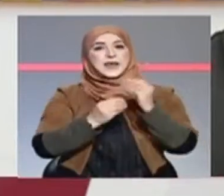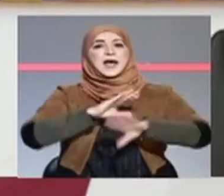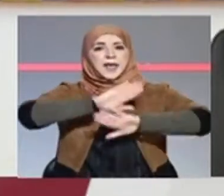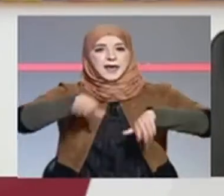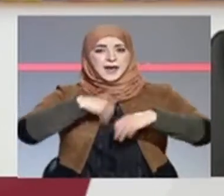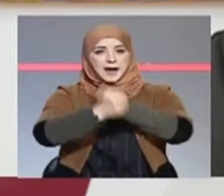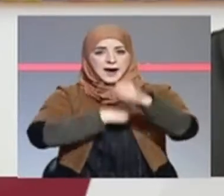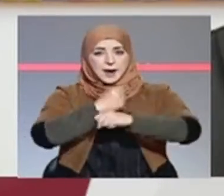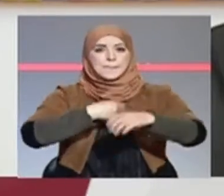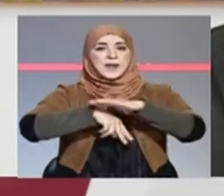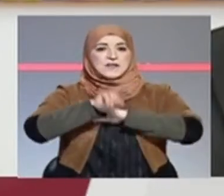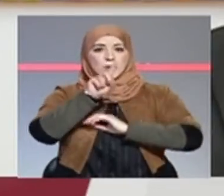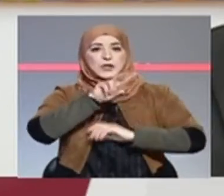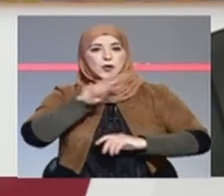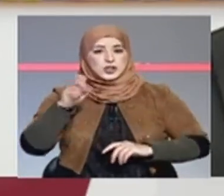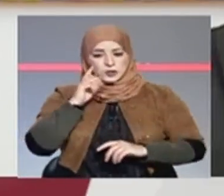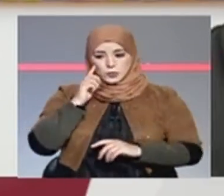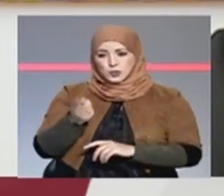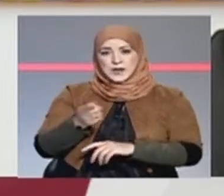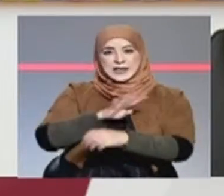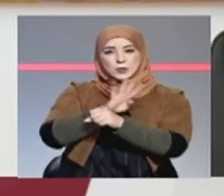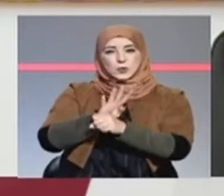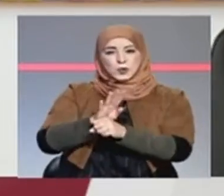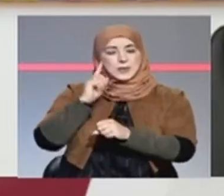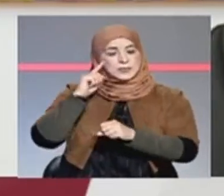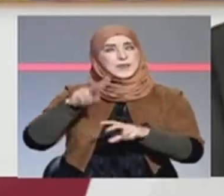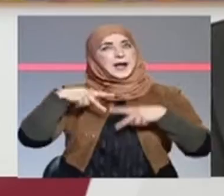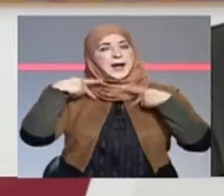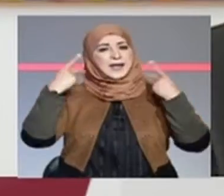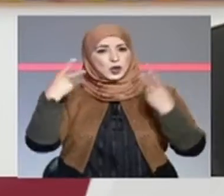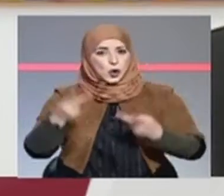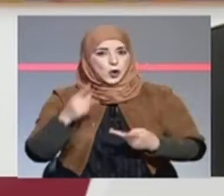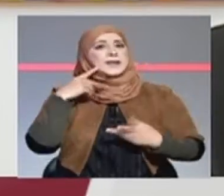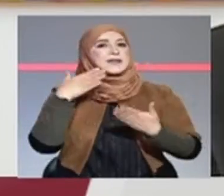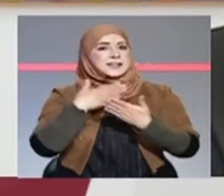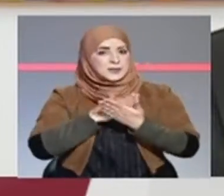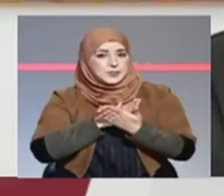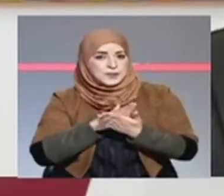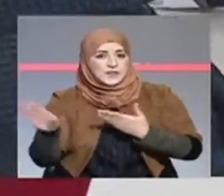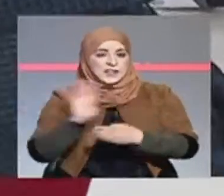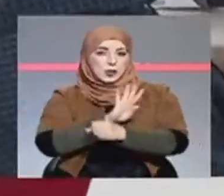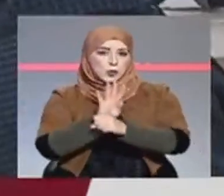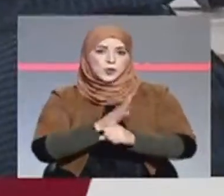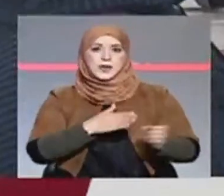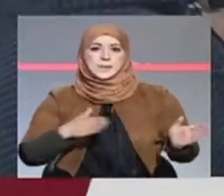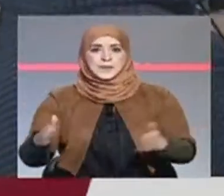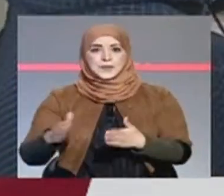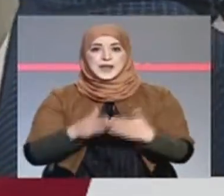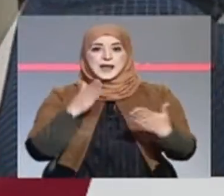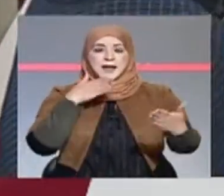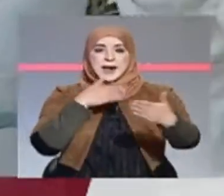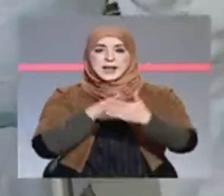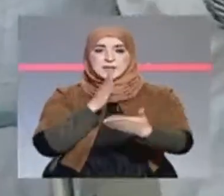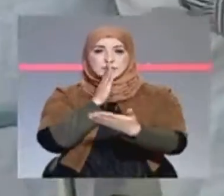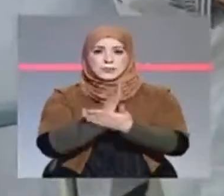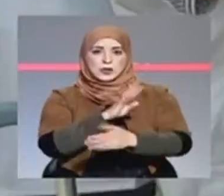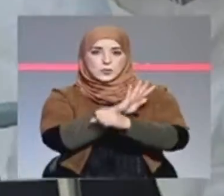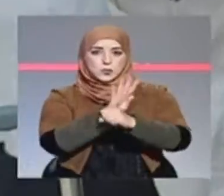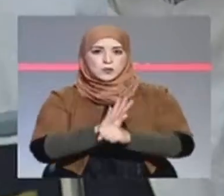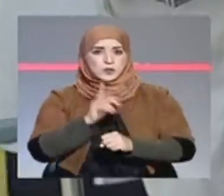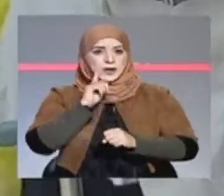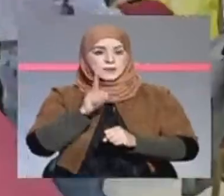يكون رؤيتنا للمرض هذا اخرى وتكون حياتنا اخرى ونرجع اكثر الى حياه عاديه الحد من انتشار الوضع وتجنب